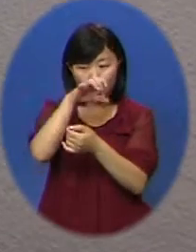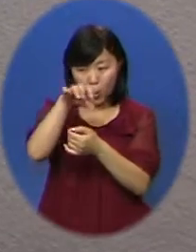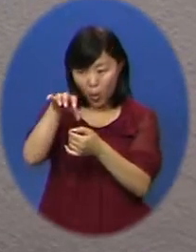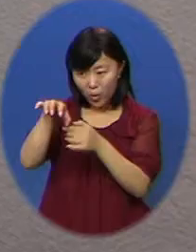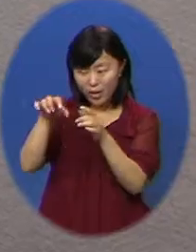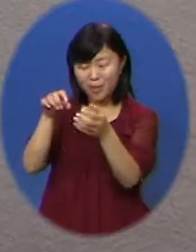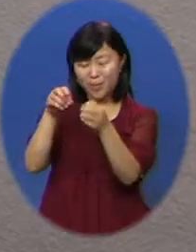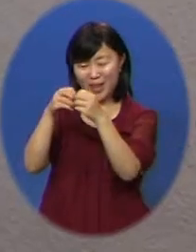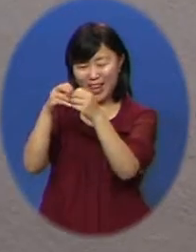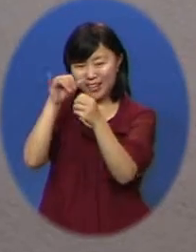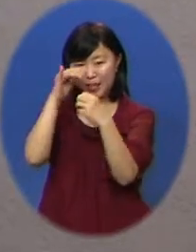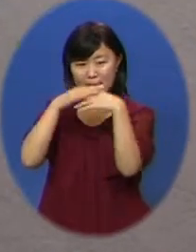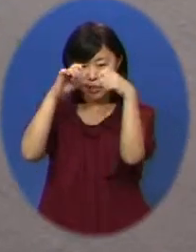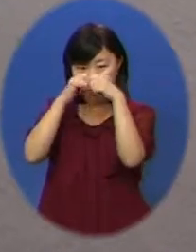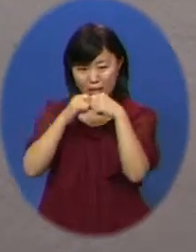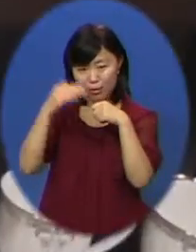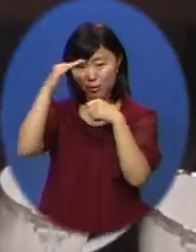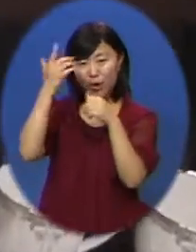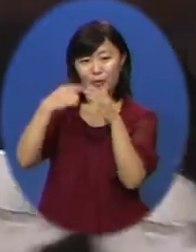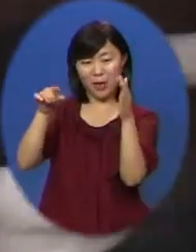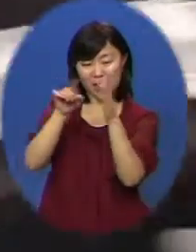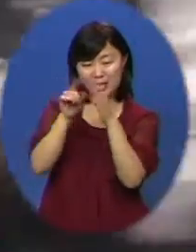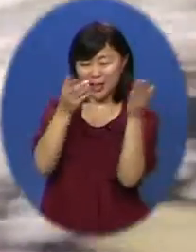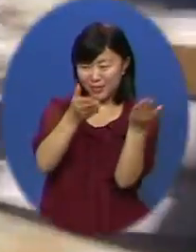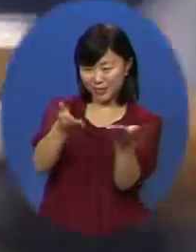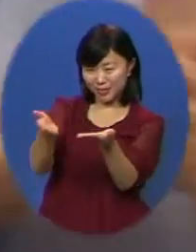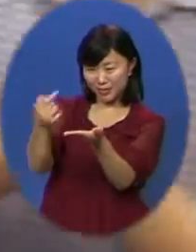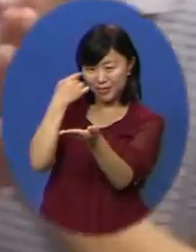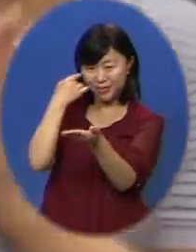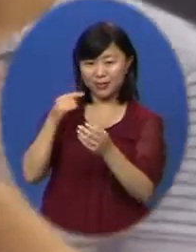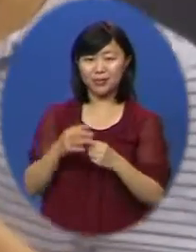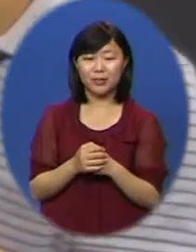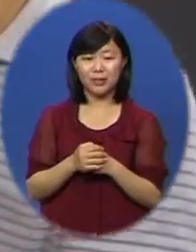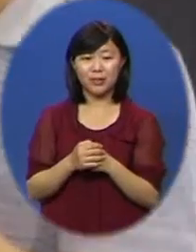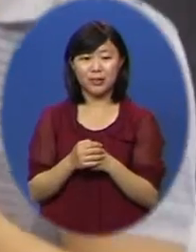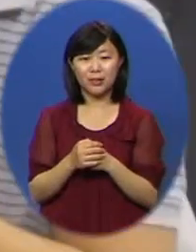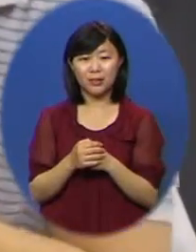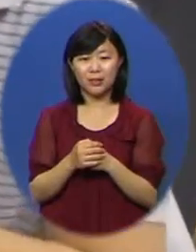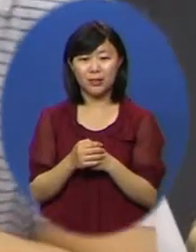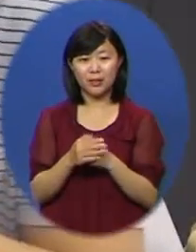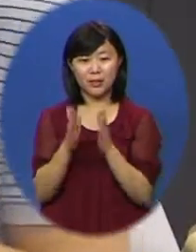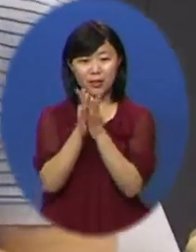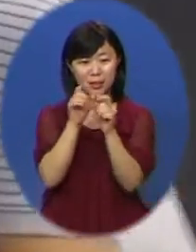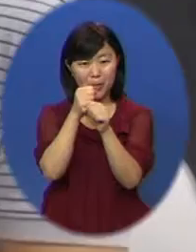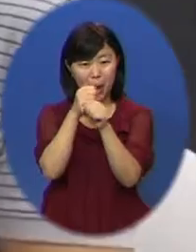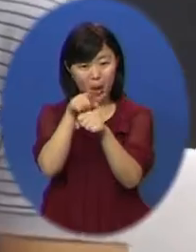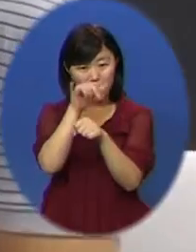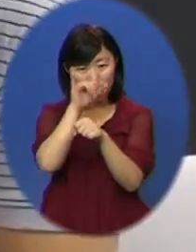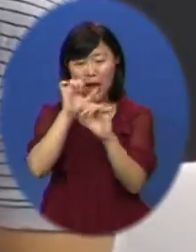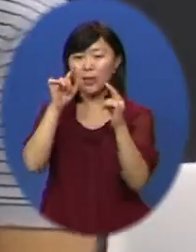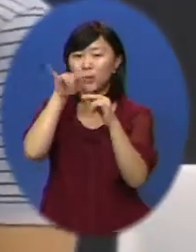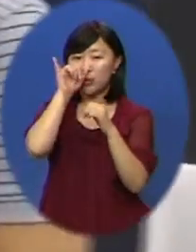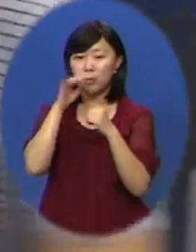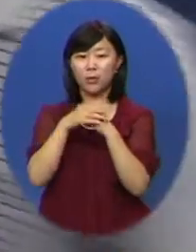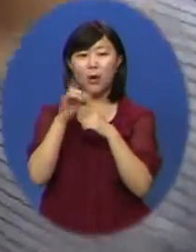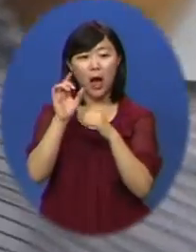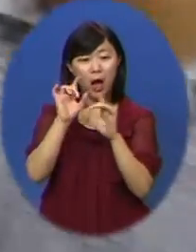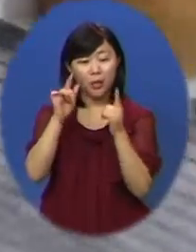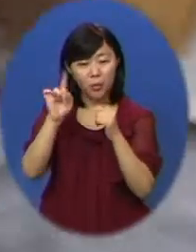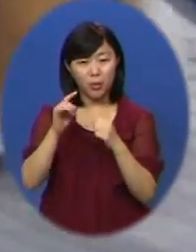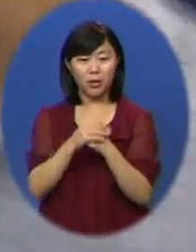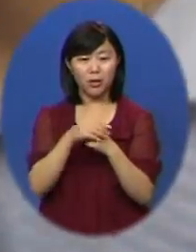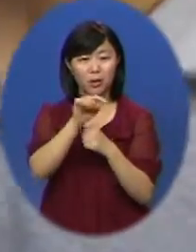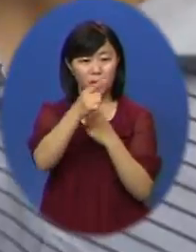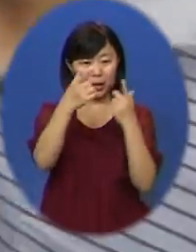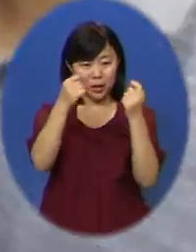보였다. 자세한 구경을 위해 안으로 들어가 보았다. 직접 만든 것도 있고요. 이제 아닌 것도 있고요. 뭐가 아닌 거예요? 그런 것 같은